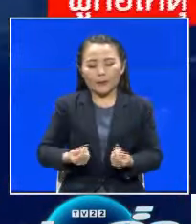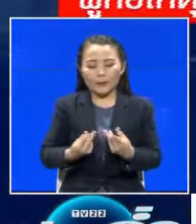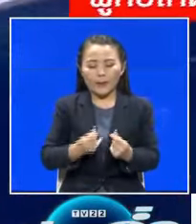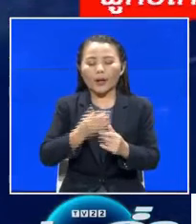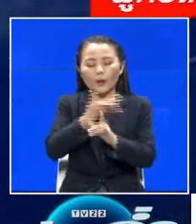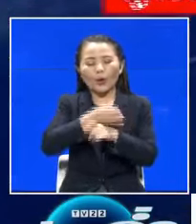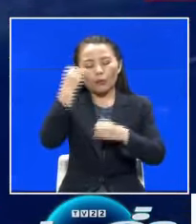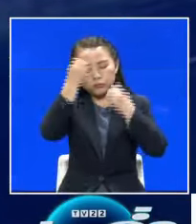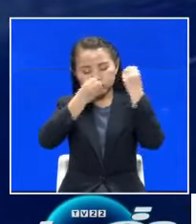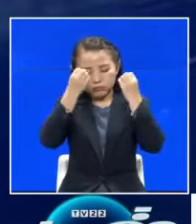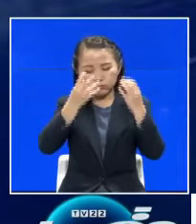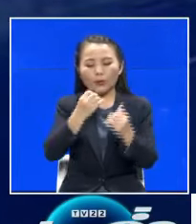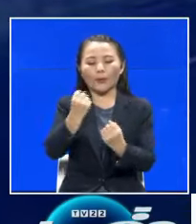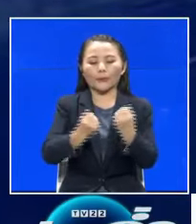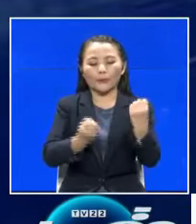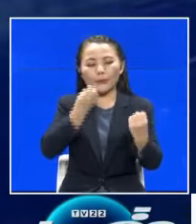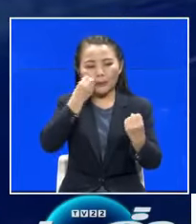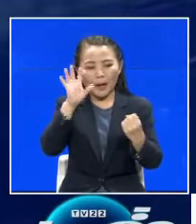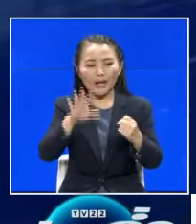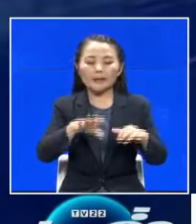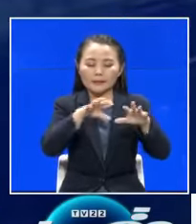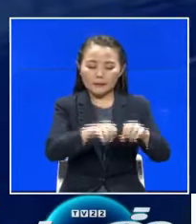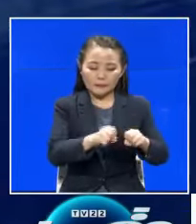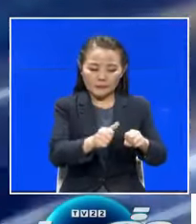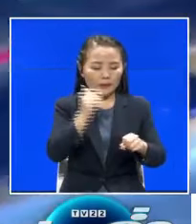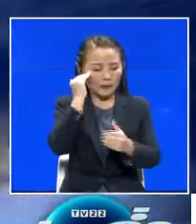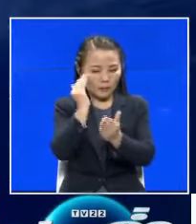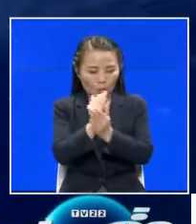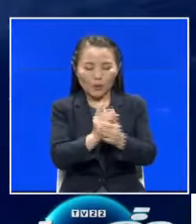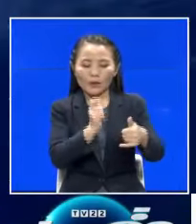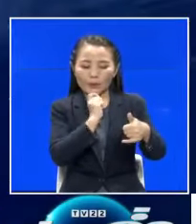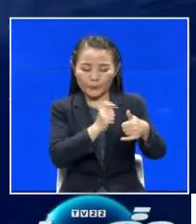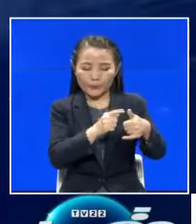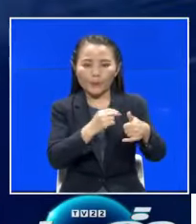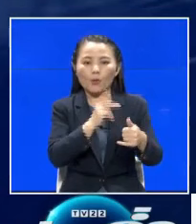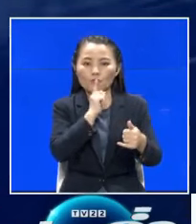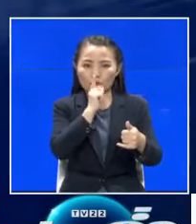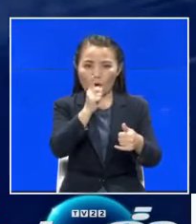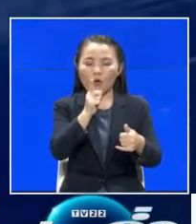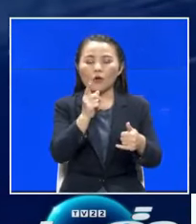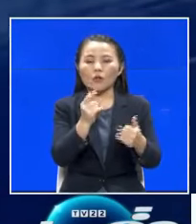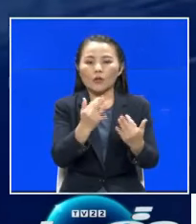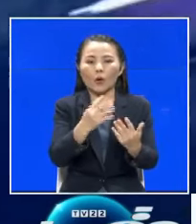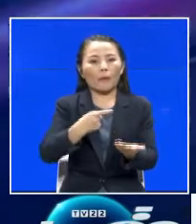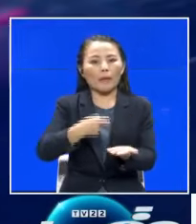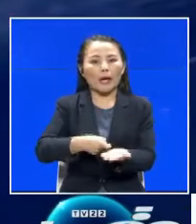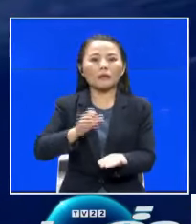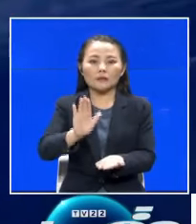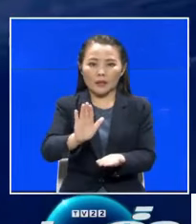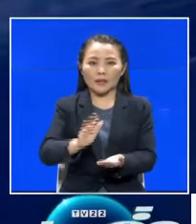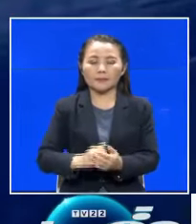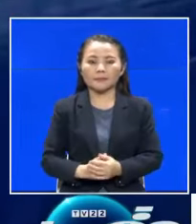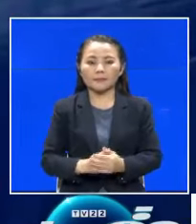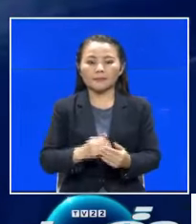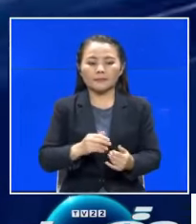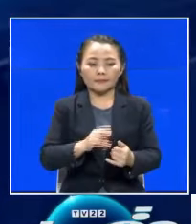กลับบ้านหลังจับกลุ่มผู้ต้องหาก็นำตัวส่งให้พนักงานสอบสวนแจ้งข้อกล่าวหาแล้วก็คัดค้านการประกันตัวนะคะน